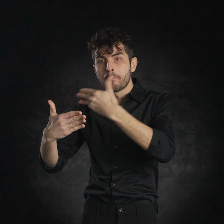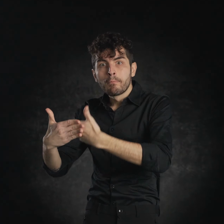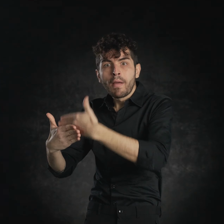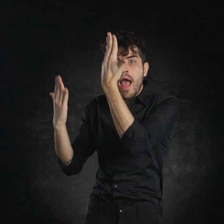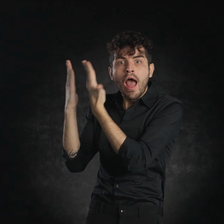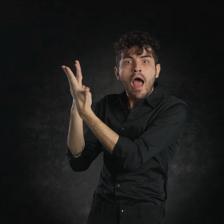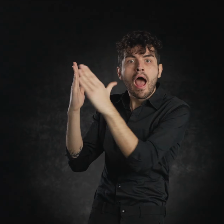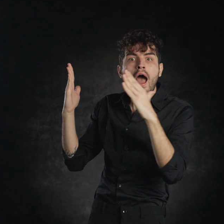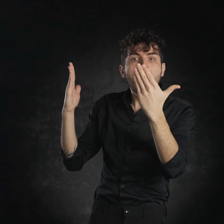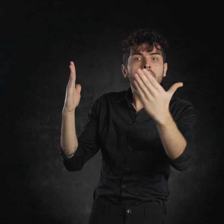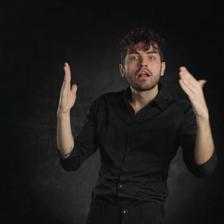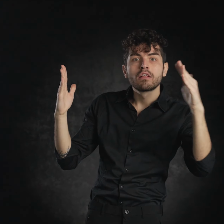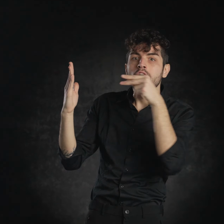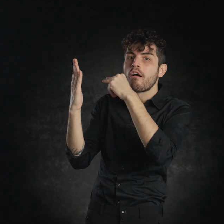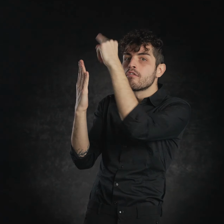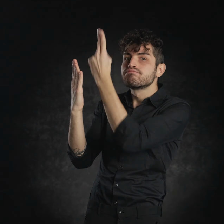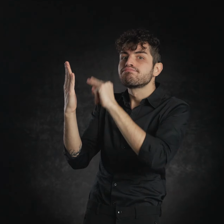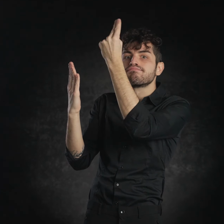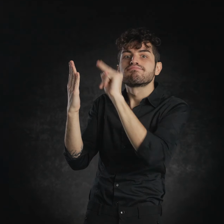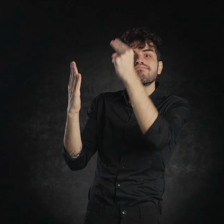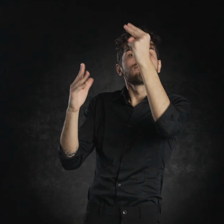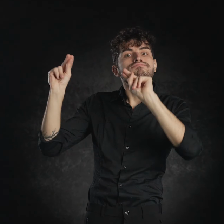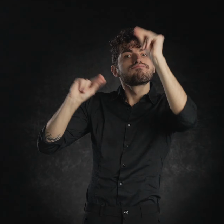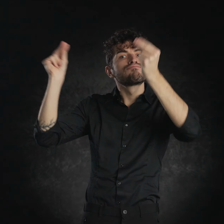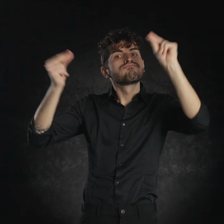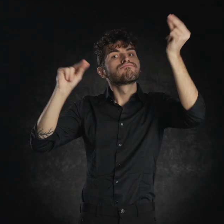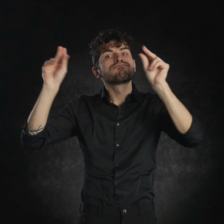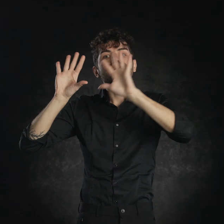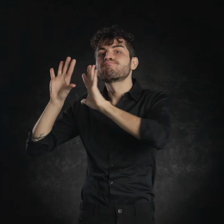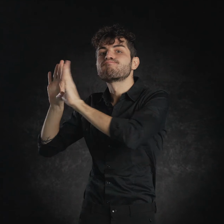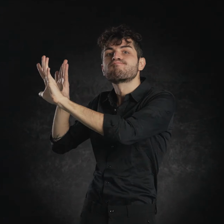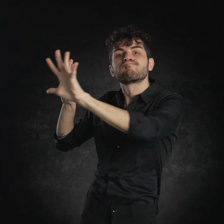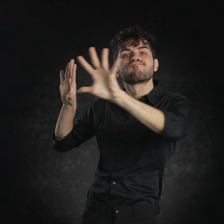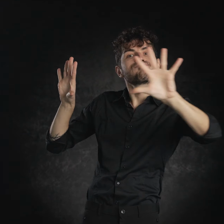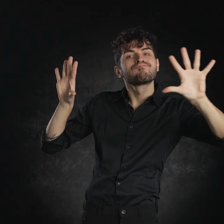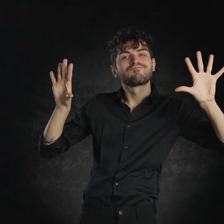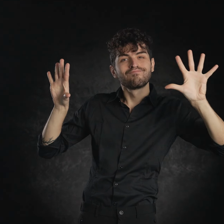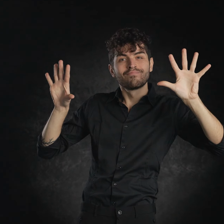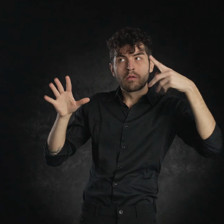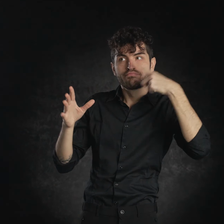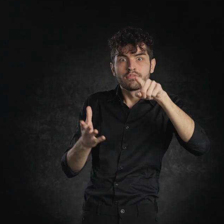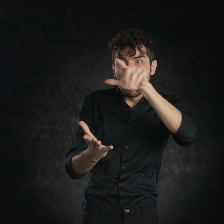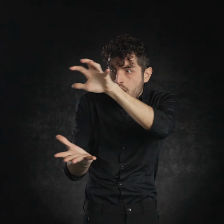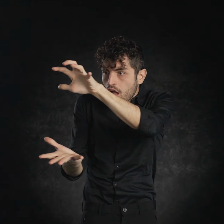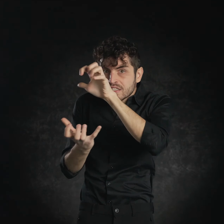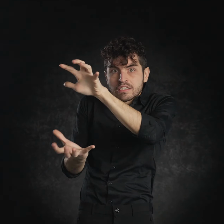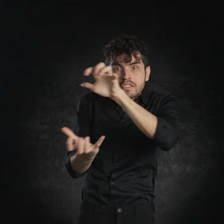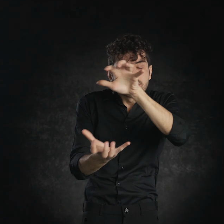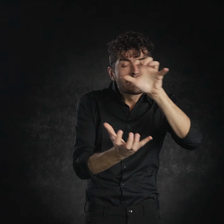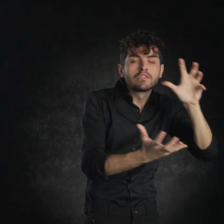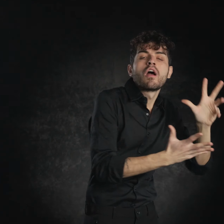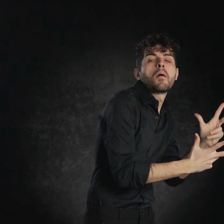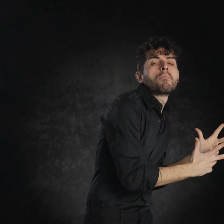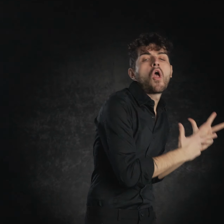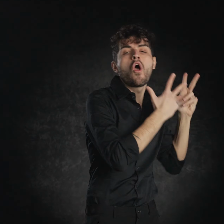importante ovvero che le pareti erano decorate da pitture che furono